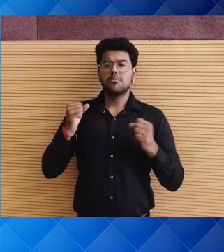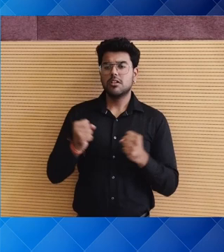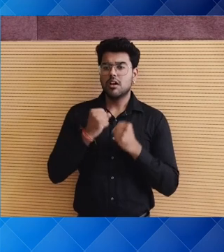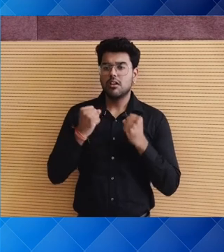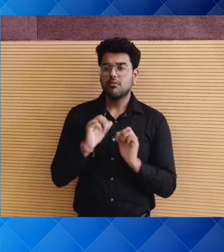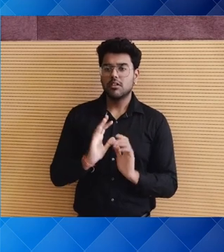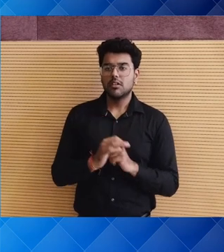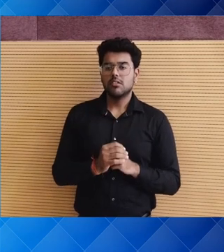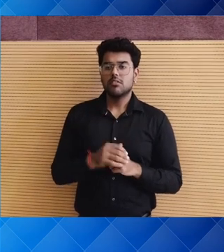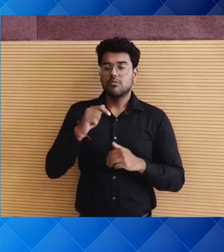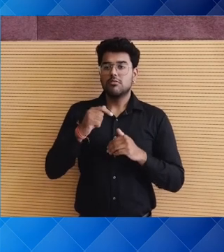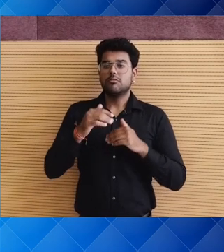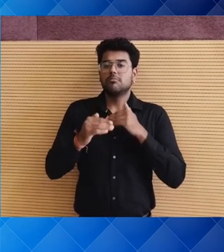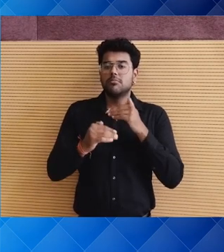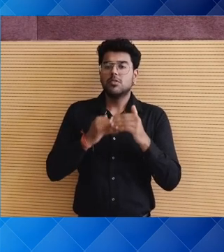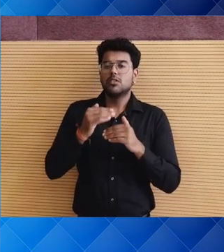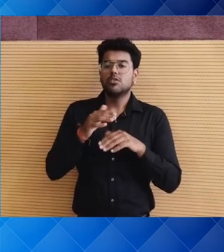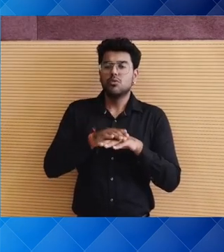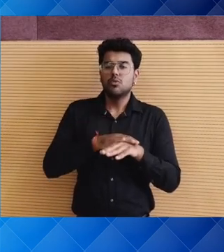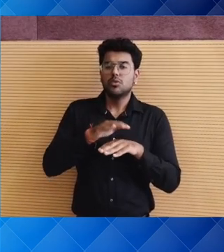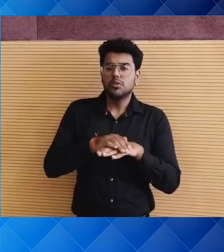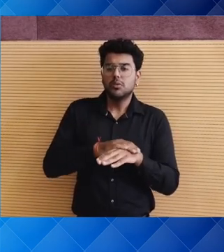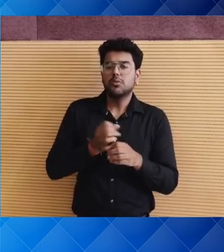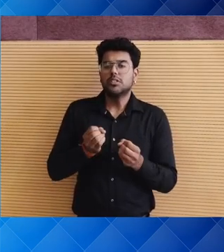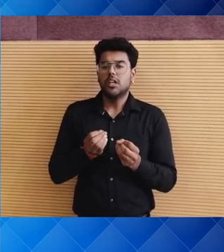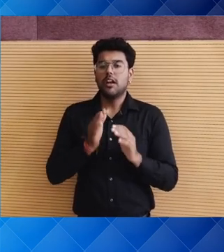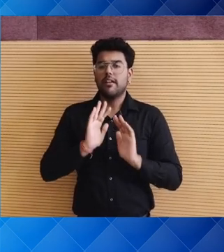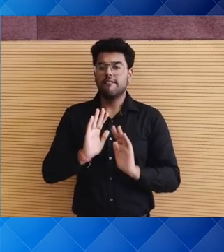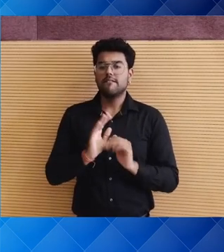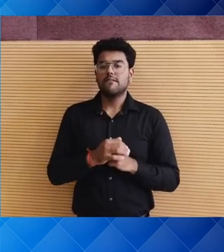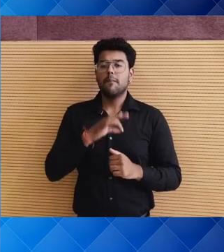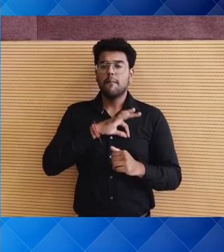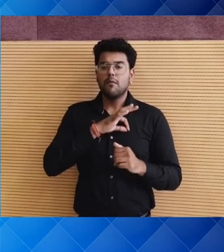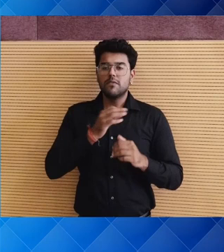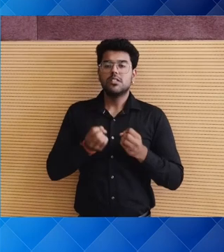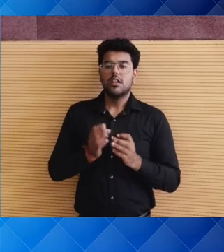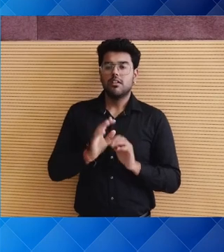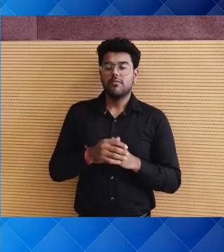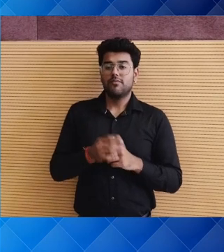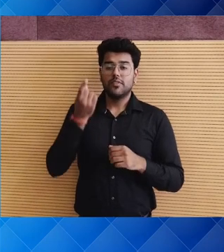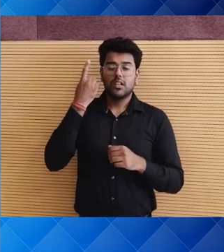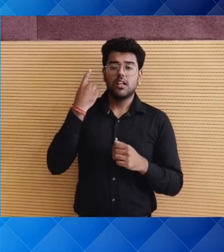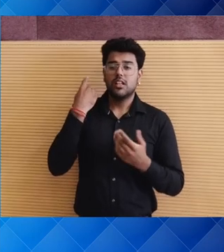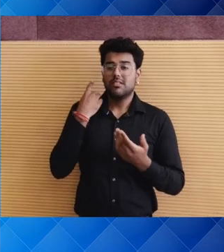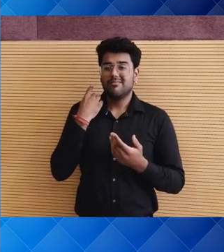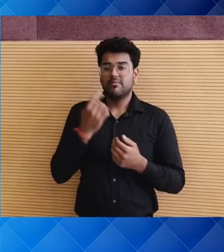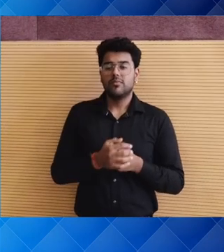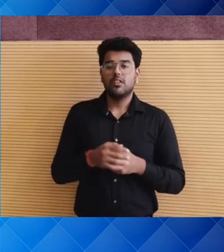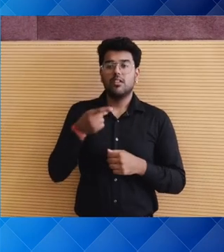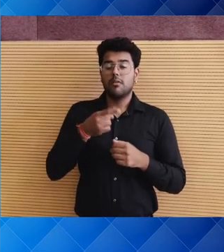उसकी अमृत धीरे धीरे टपकने लगा है। कल हमने एनईपी की रिकमेंडेशन की एक बहुत